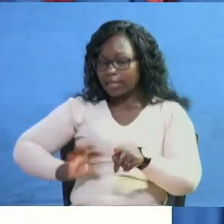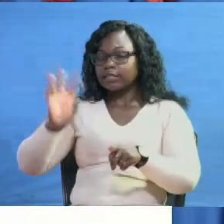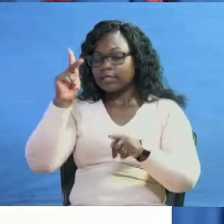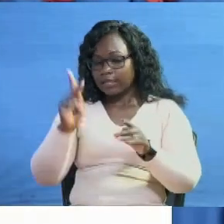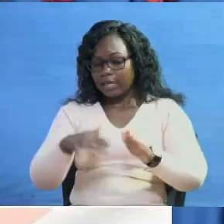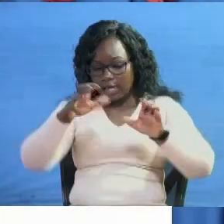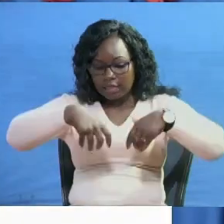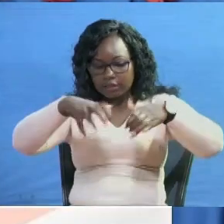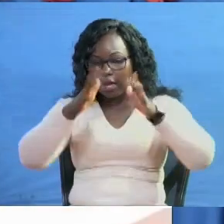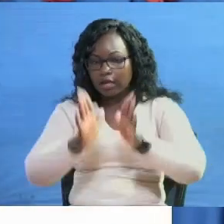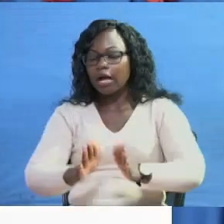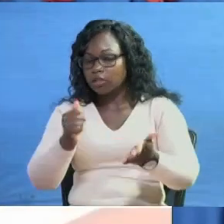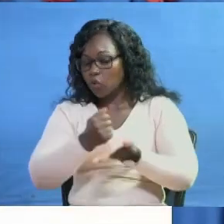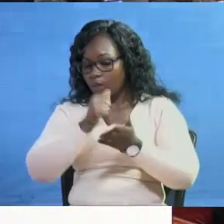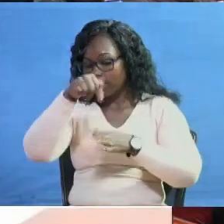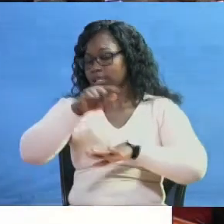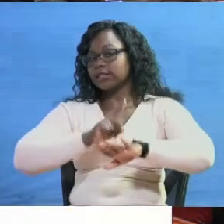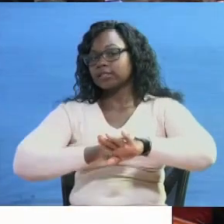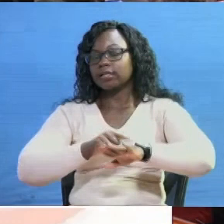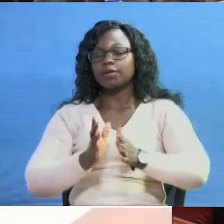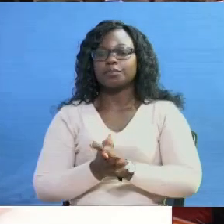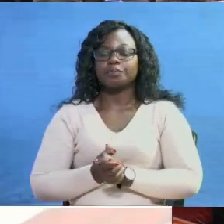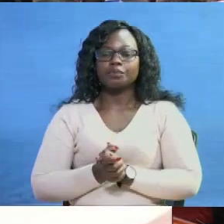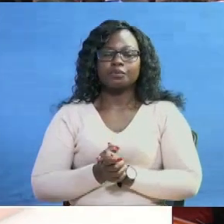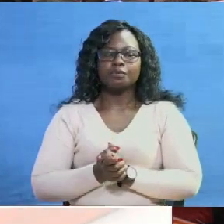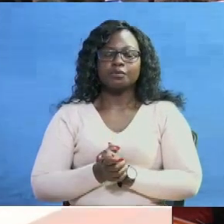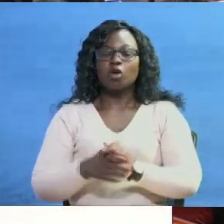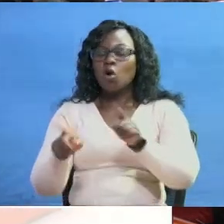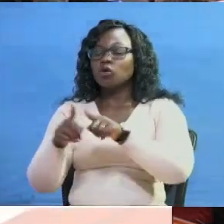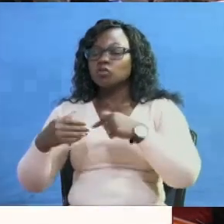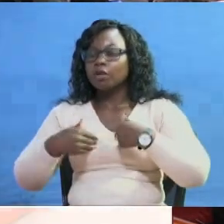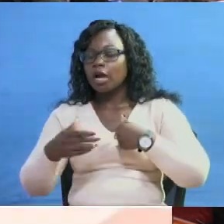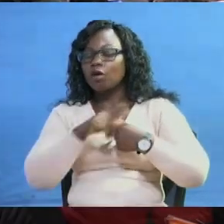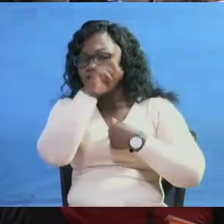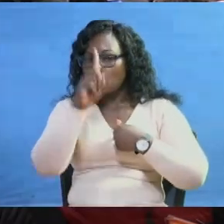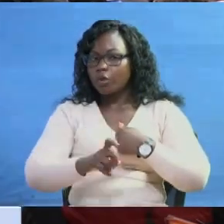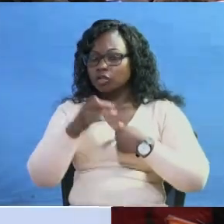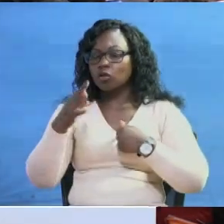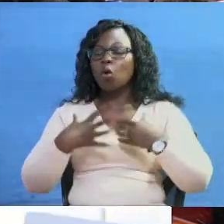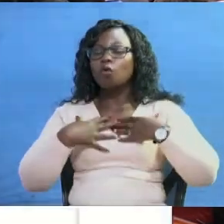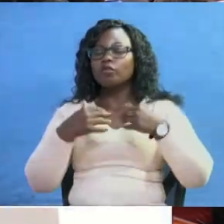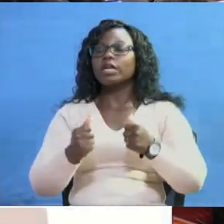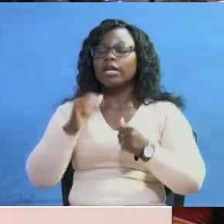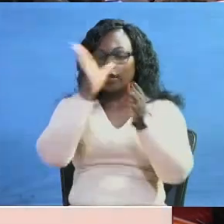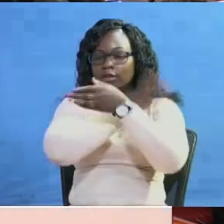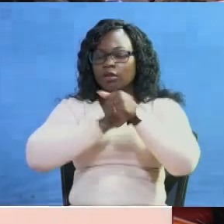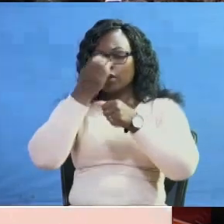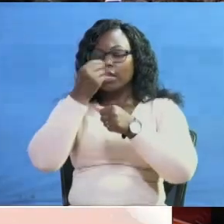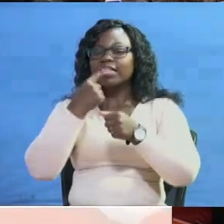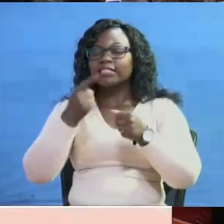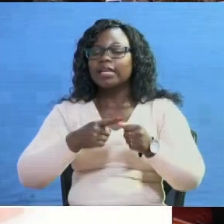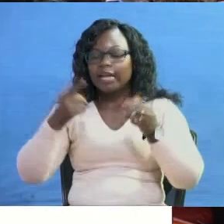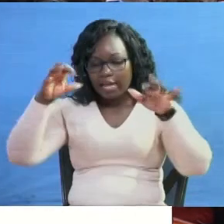kulima, tusaidiane katika harakati hiyo. Kuhusu swala la huduma za afya, Rais alisema kuwa sheria mpya za